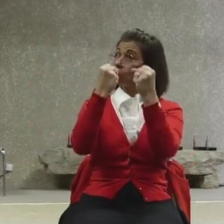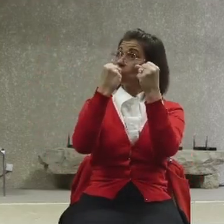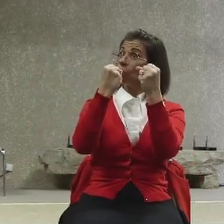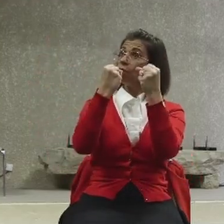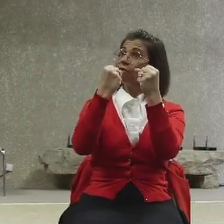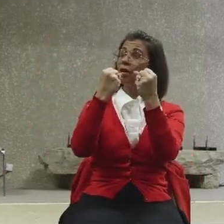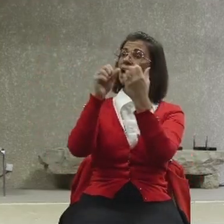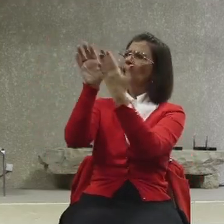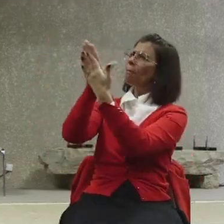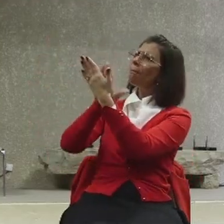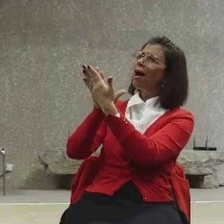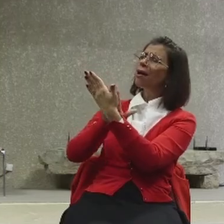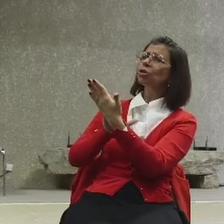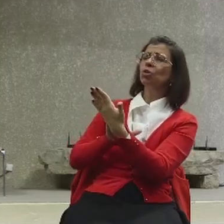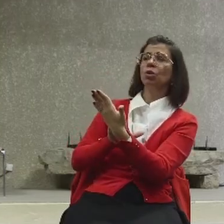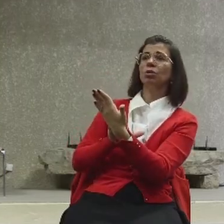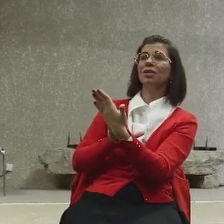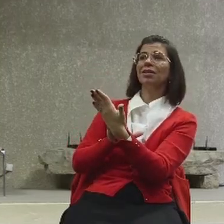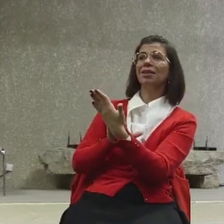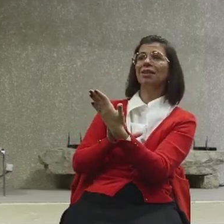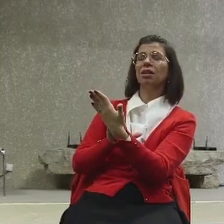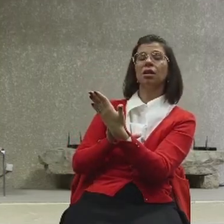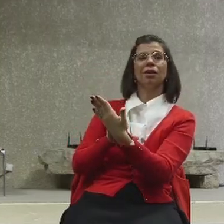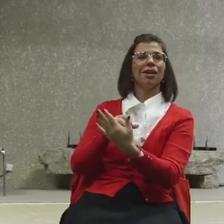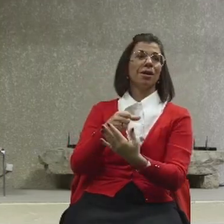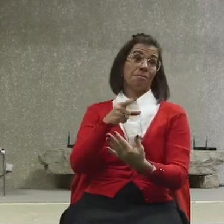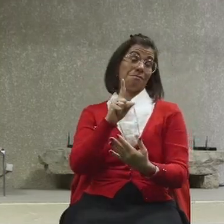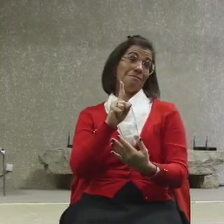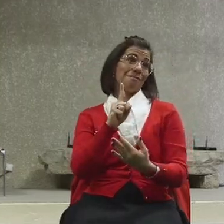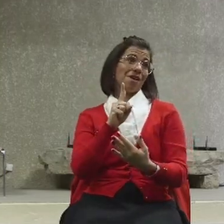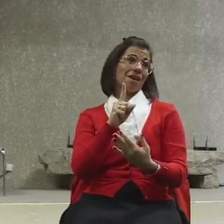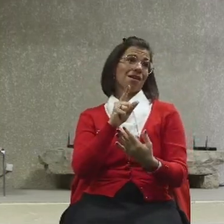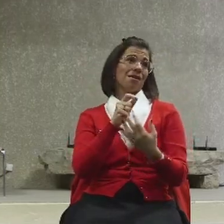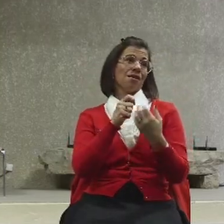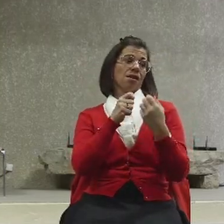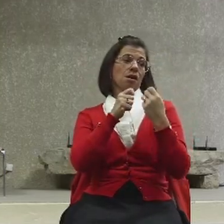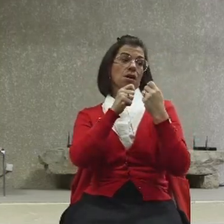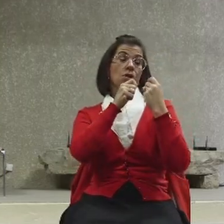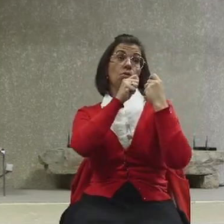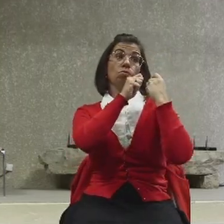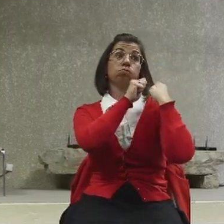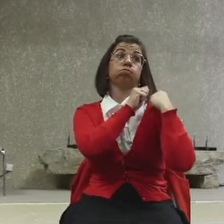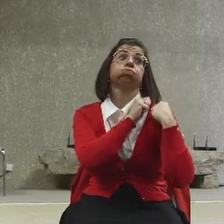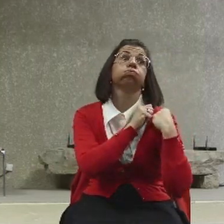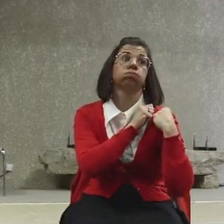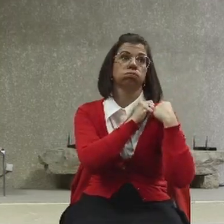D'accord ? Donc celui qui est né de Dieu ne pêche point. Mais celui qui est né de Dieu se garde de